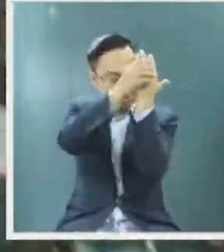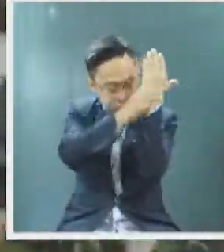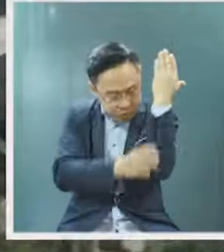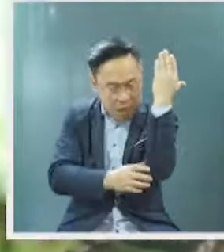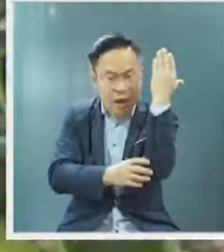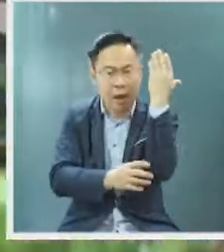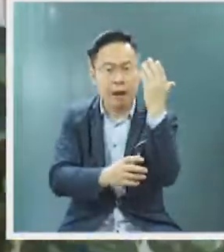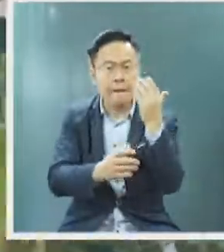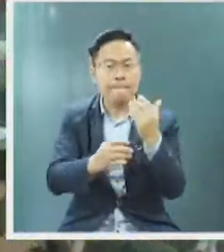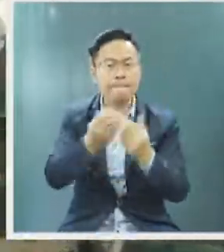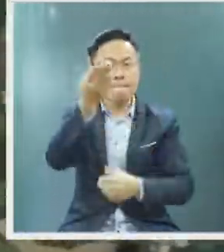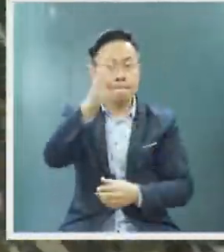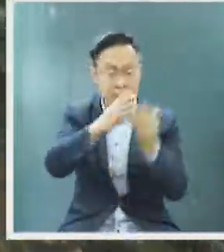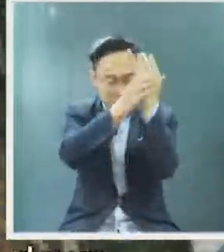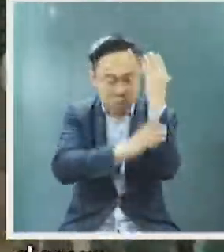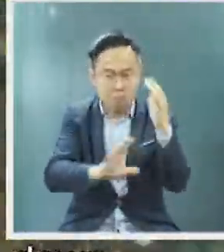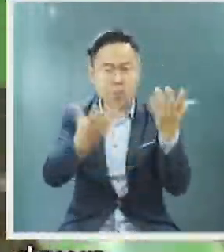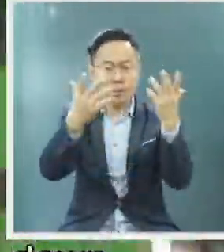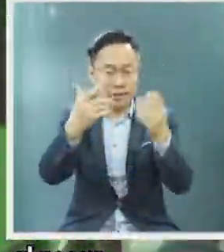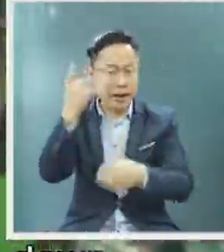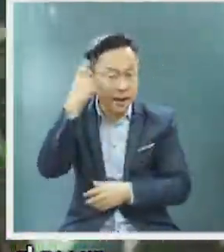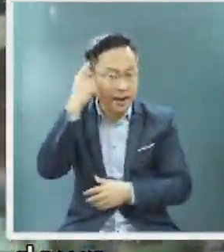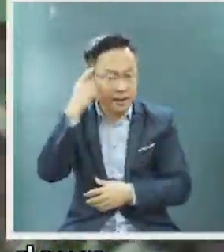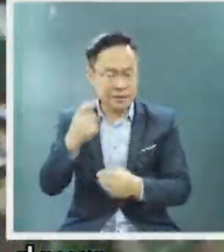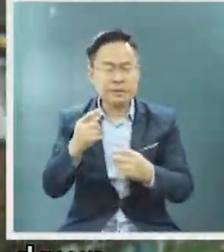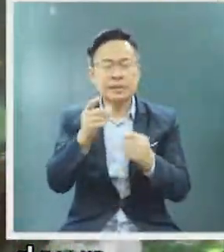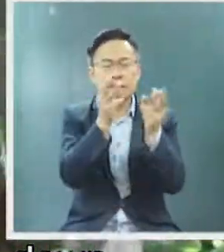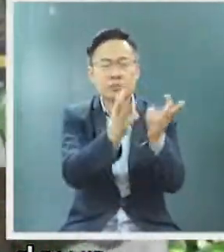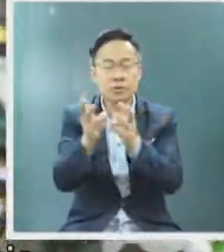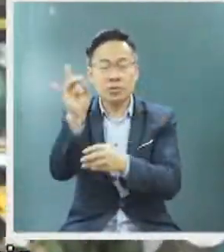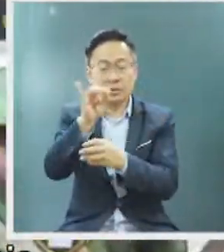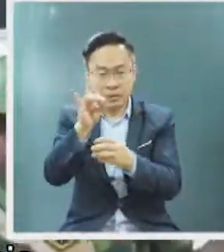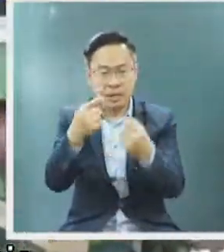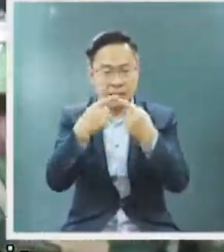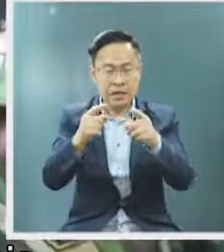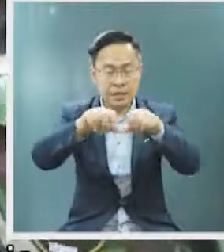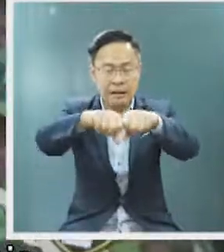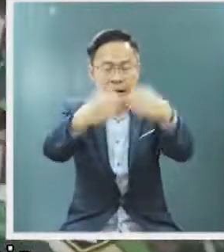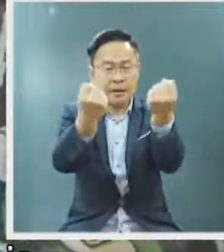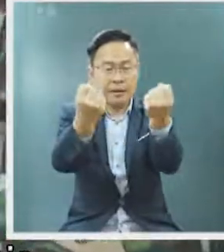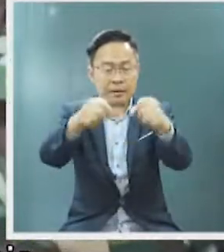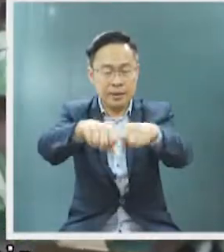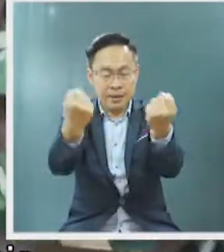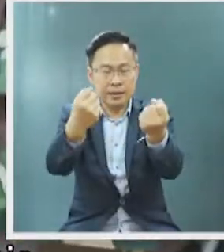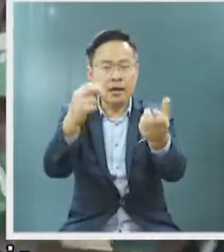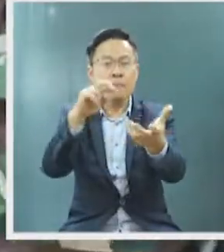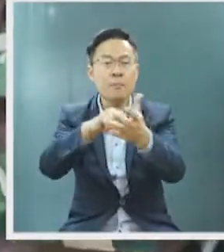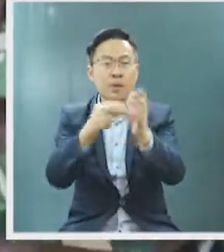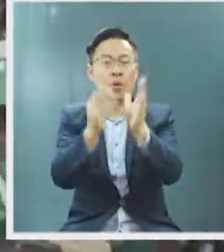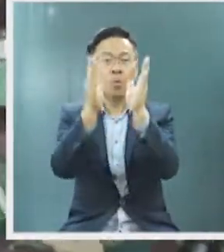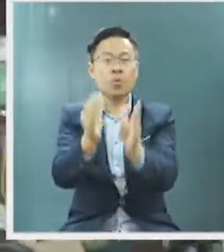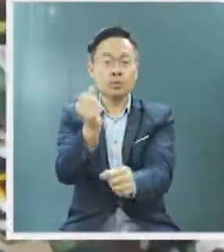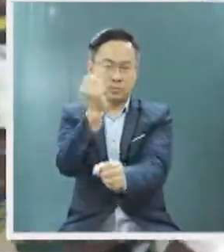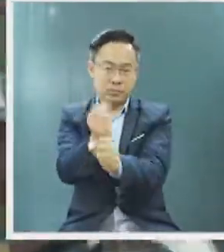ดมันจะใบมันจะมีการเสียหายแต่วันนี้เป็นของมนุษย์เนี่